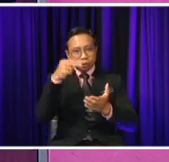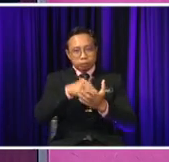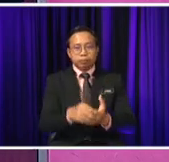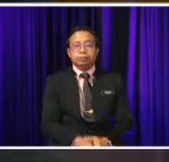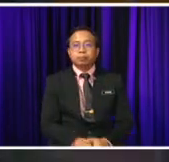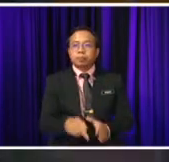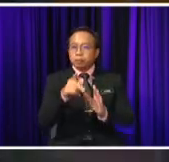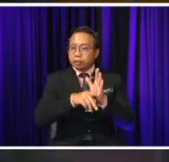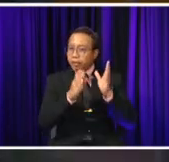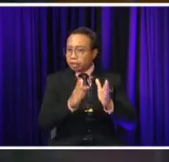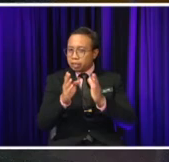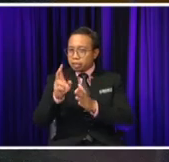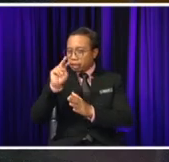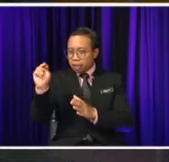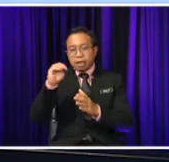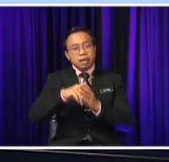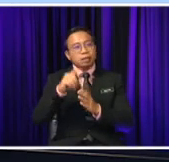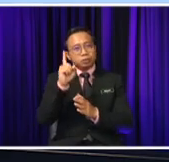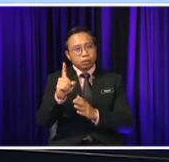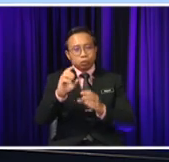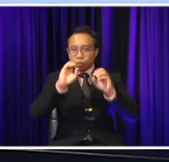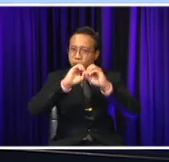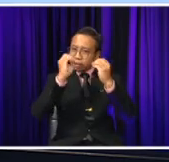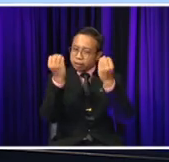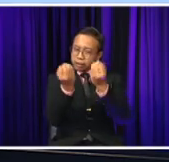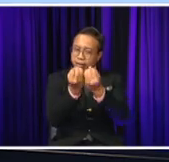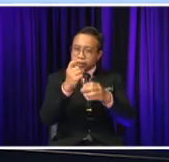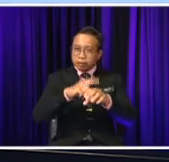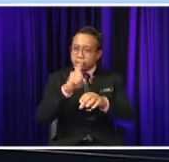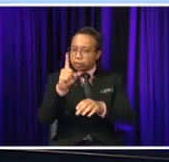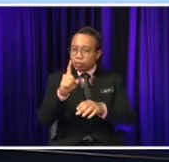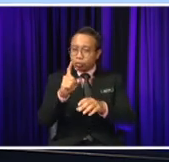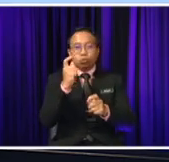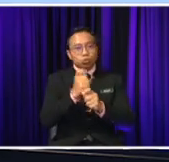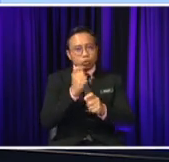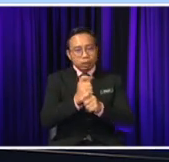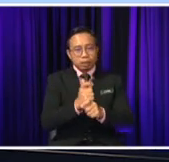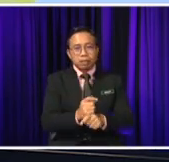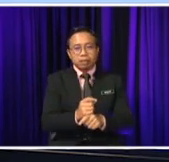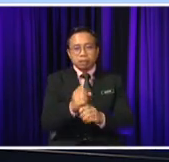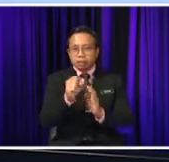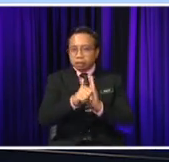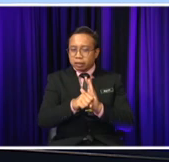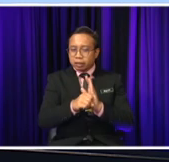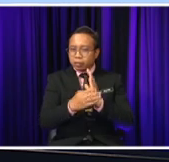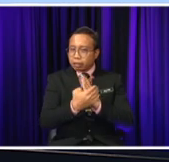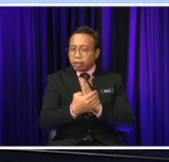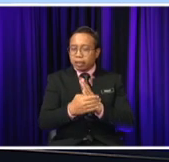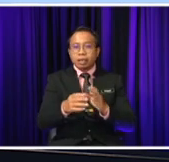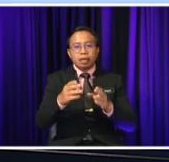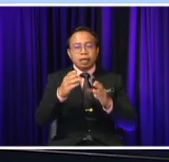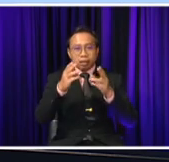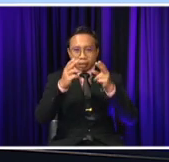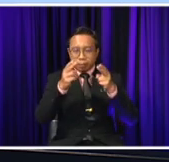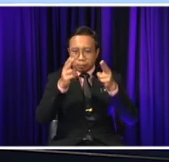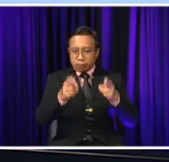perancangan dalam sesuatu organisasi terhadap sesuatu tugas sebagai hamba Allah di muka bumi